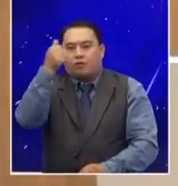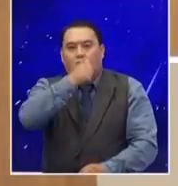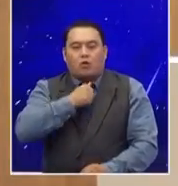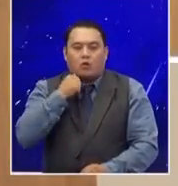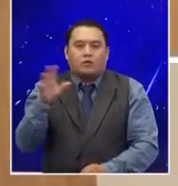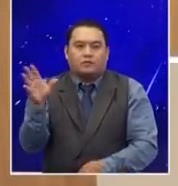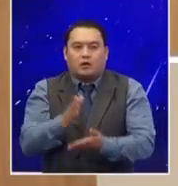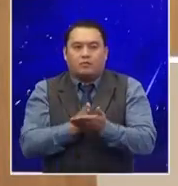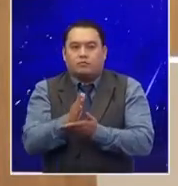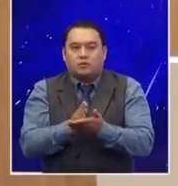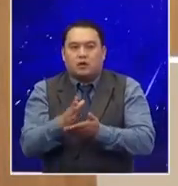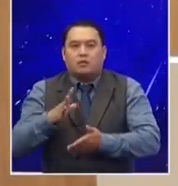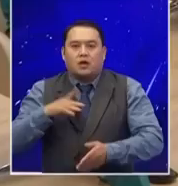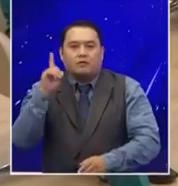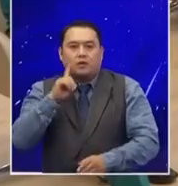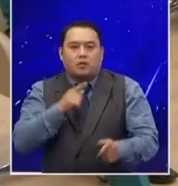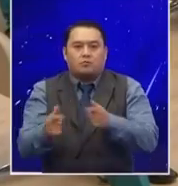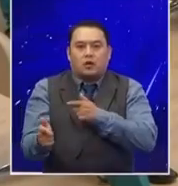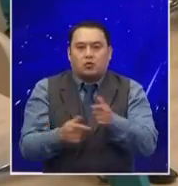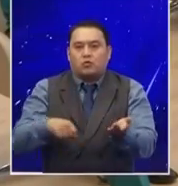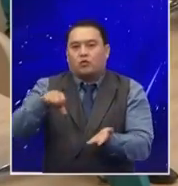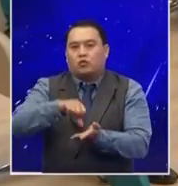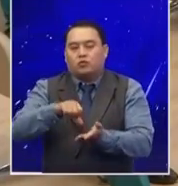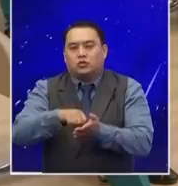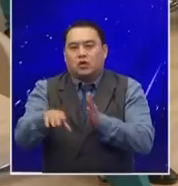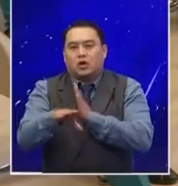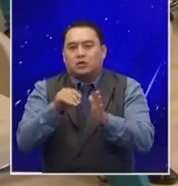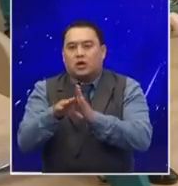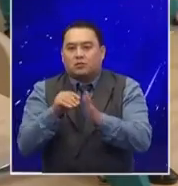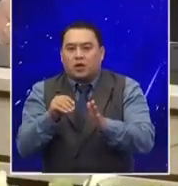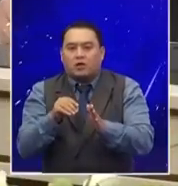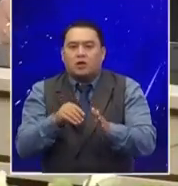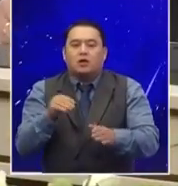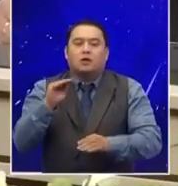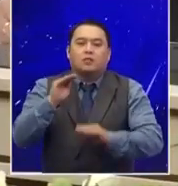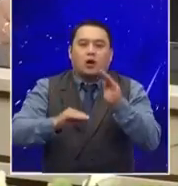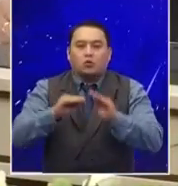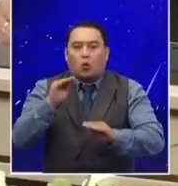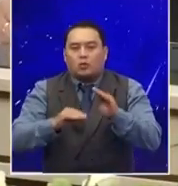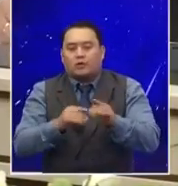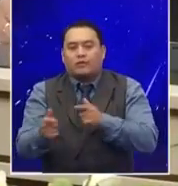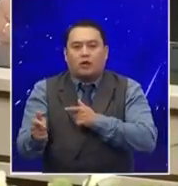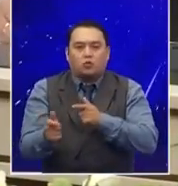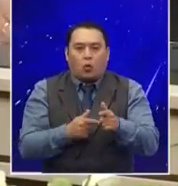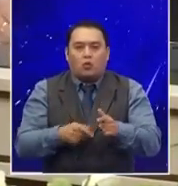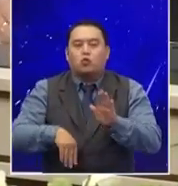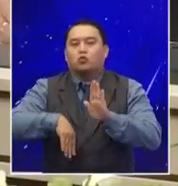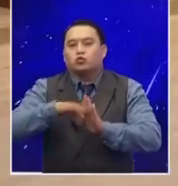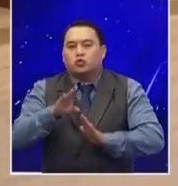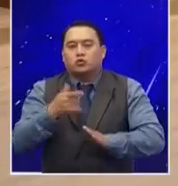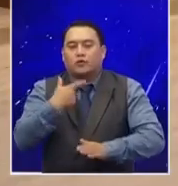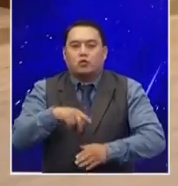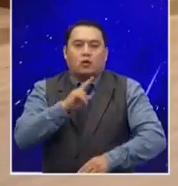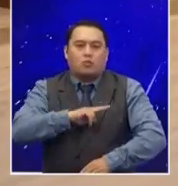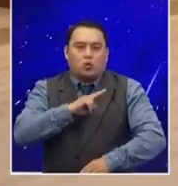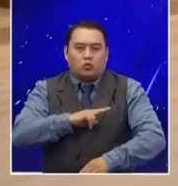всех политических партий было время на подготовку к участию в предстоящей избирательной кампании, разработку предвыборной платформы, совершенствование партийной